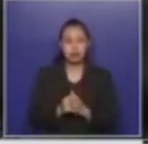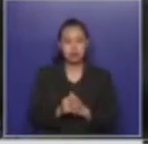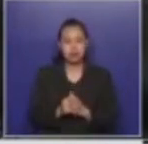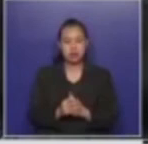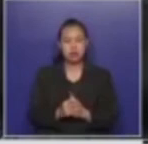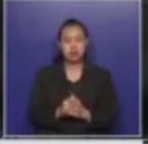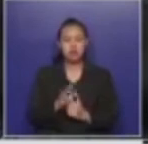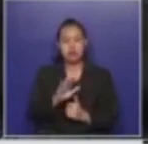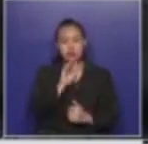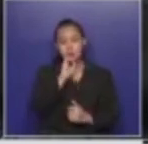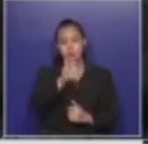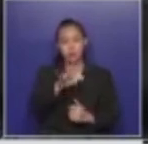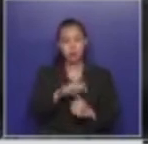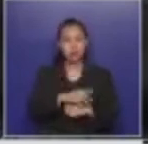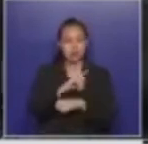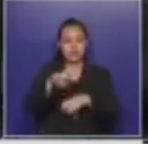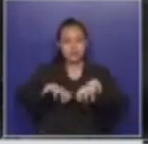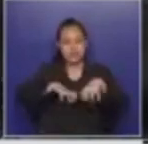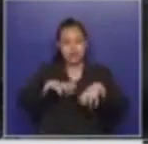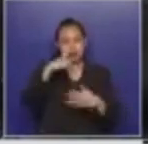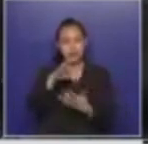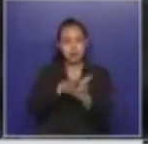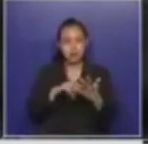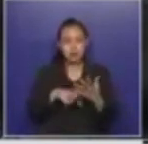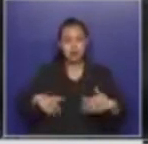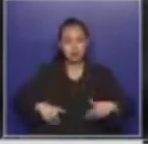เนี่ยตั้งแต่การจัดโครงสร้างรถประมาณมาแต่ต้นแล้วไม่ได้ตอบโจทย์ของเรื่องโควิชเลยไหนว่าท่านบอกว่าวันนี้นะครับต้องบริหารประเทศแบบเป็นมอรมอนนะครับNew Normalนะครับเป็นยังไงครับงบประมาณนะครับเหมือนเดิมครับราชการทำไมยังไงก็ออกมาอย่างนั้นแล้วจะตอบโจทย์ในการแก้ปัญหาต่อไปได้ยังไงครับเราจะเห็นนะครับว่า